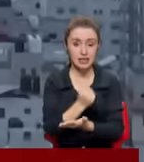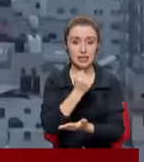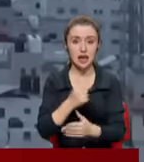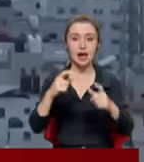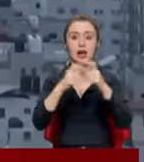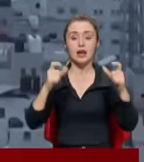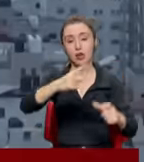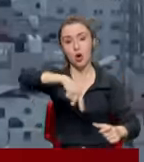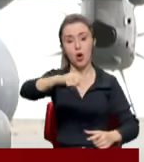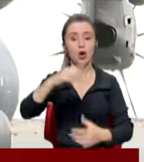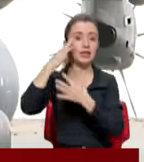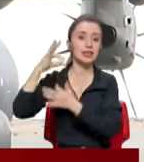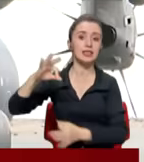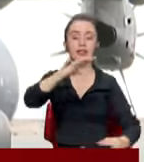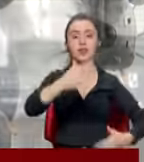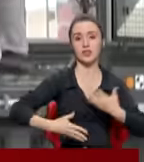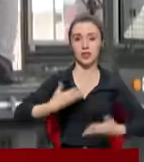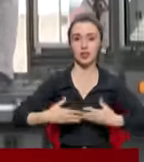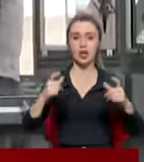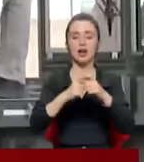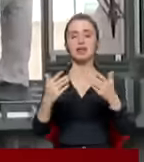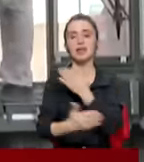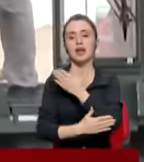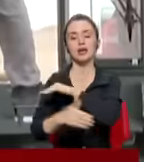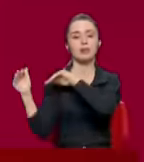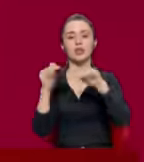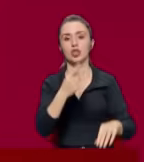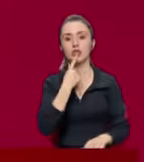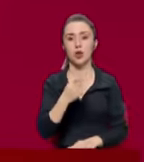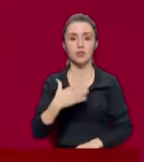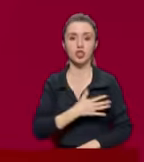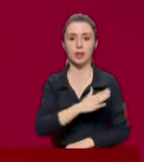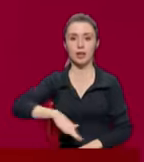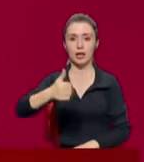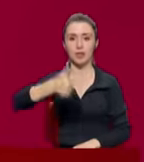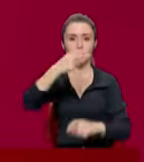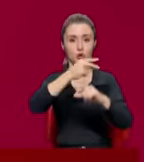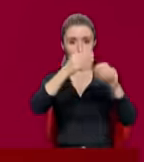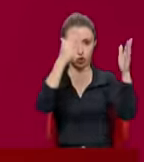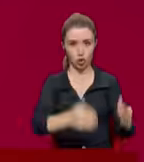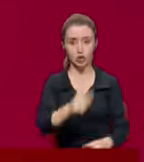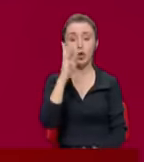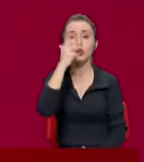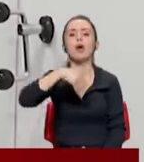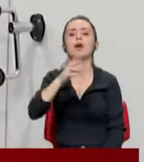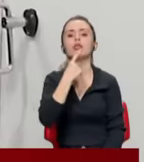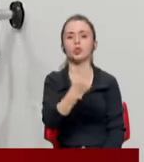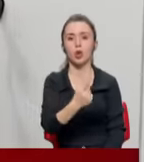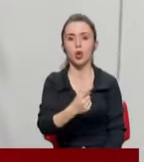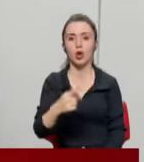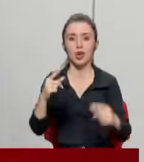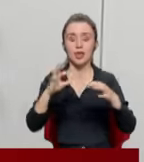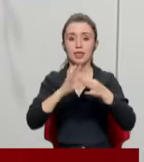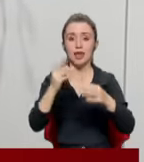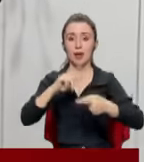Gazze'deki mazlumlar sevinecek Gazi'ye yardım gidecek sözleri CHP genel başkanı Özgür Özel utanmazlık dedi Deva